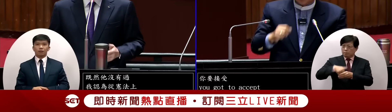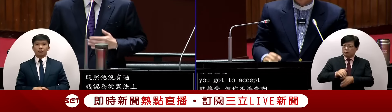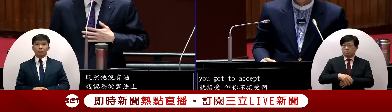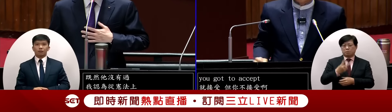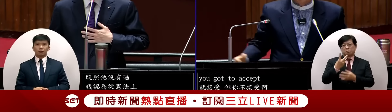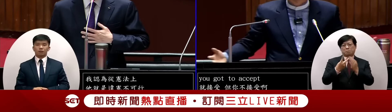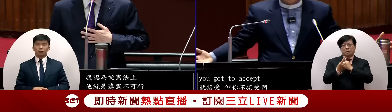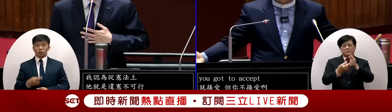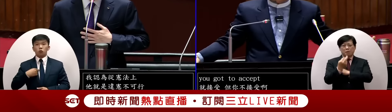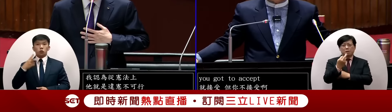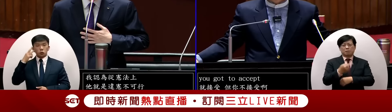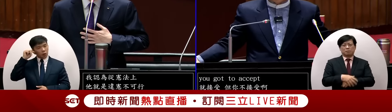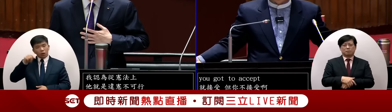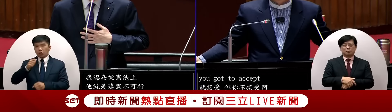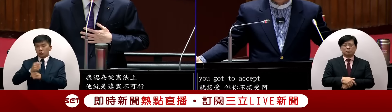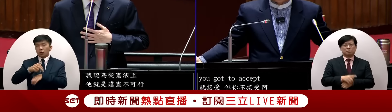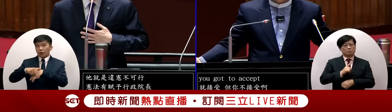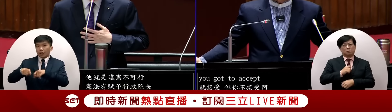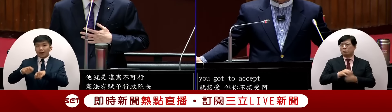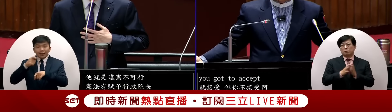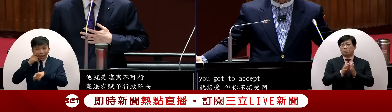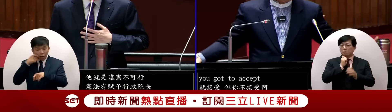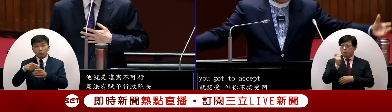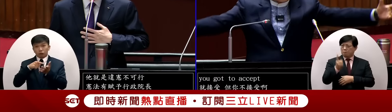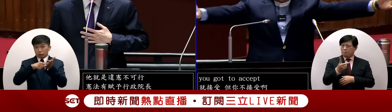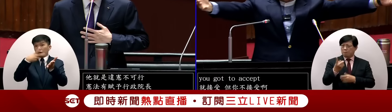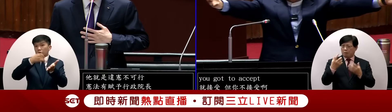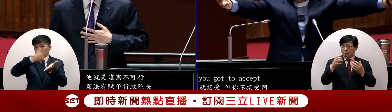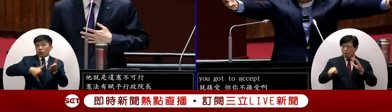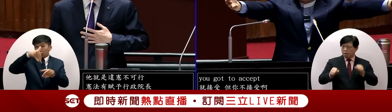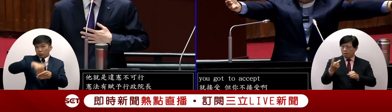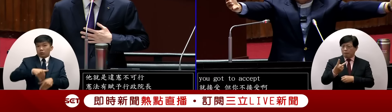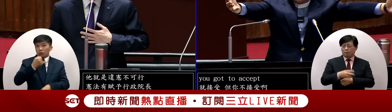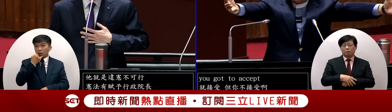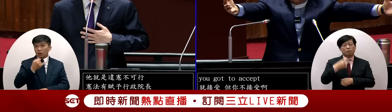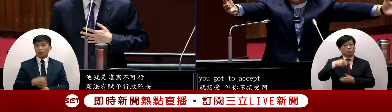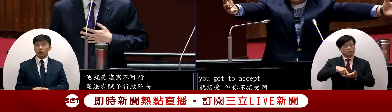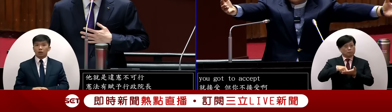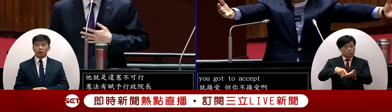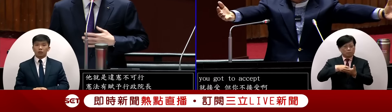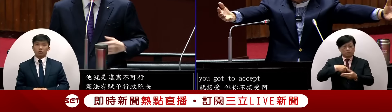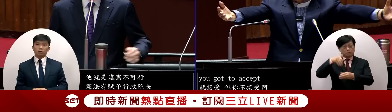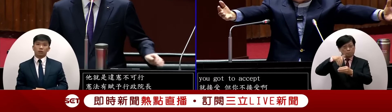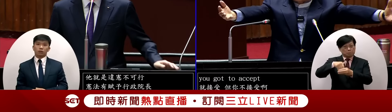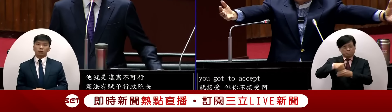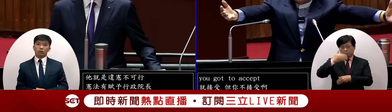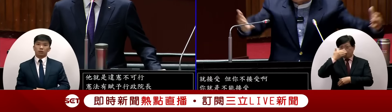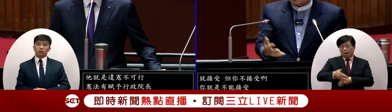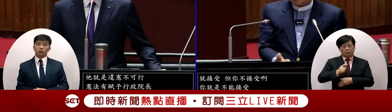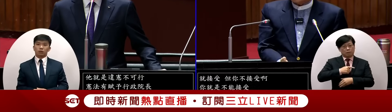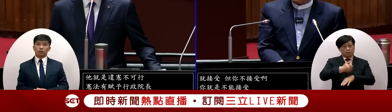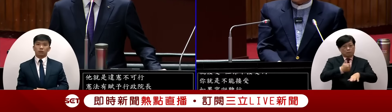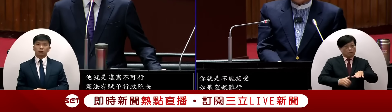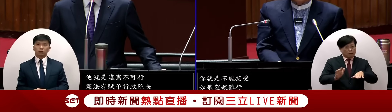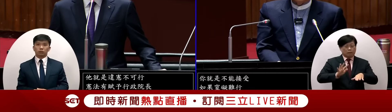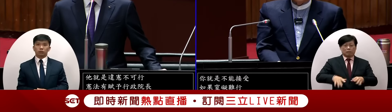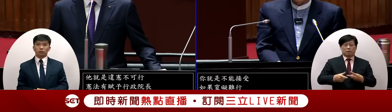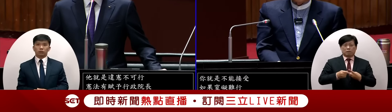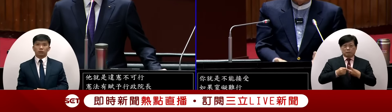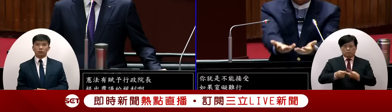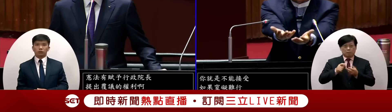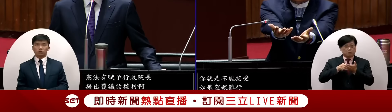者一。 我认为自爱难行当然可以提复议啊。 哪有这样子的？而且你提复议输了，你不要下台，然后现在提释